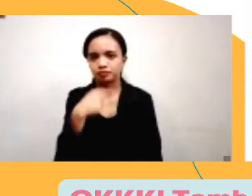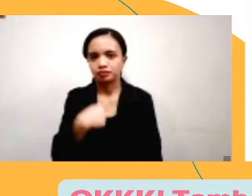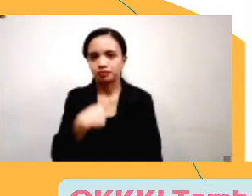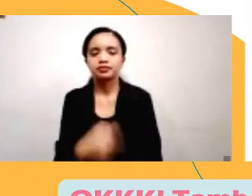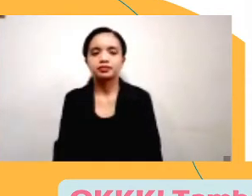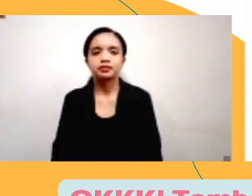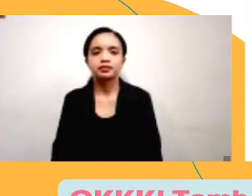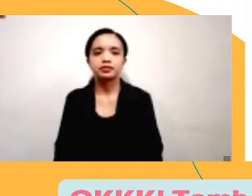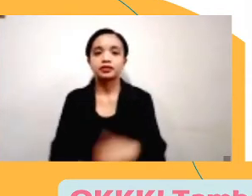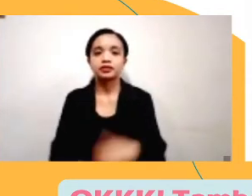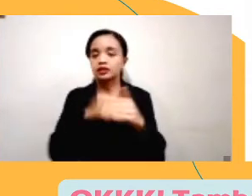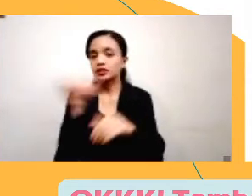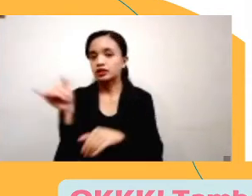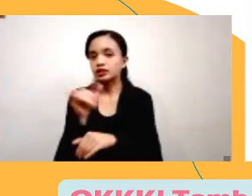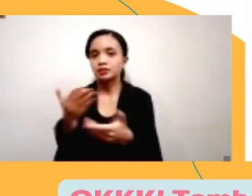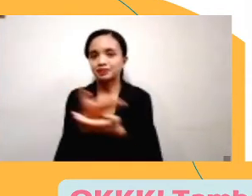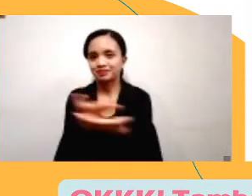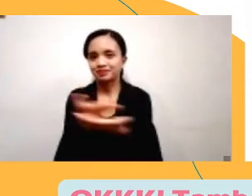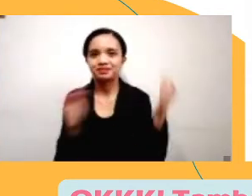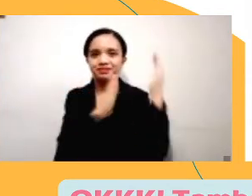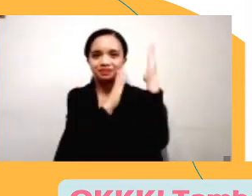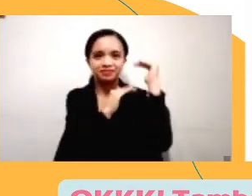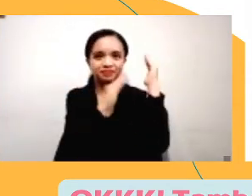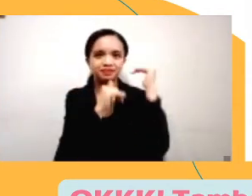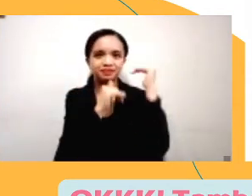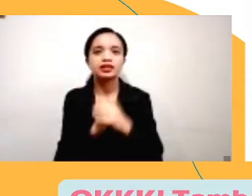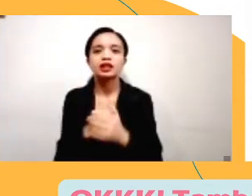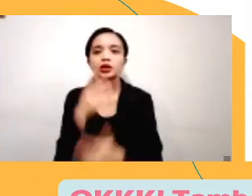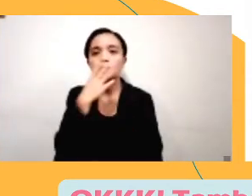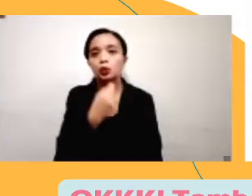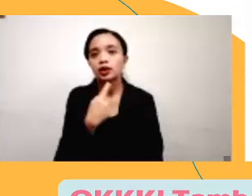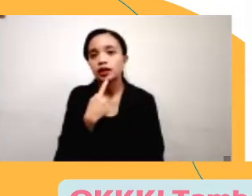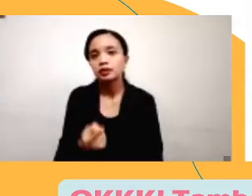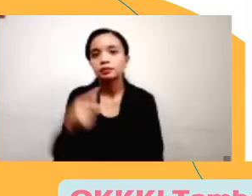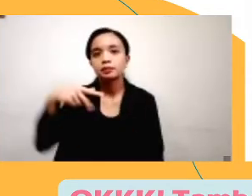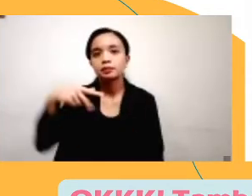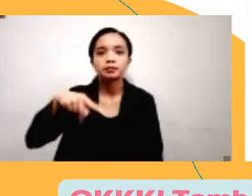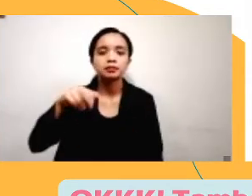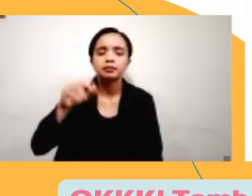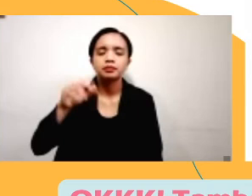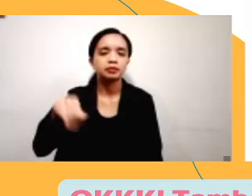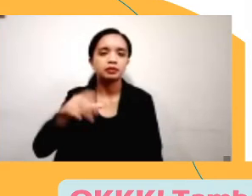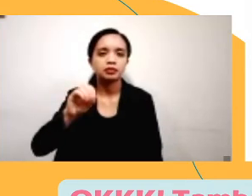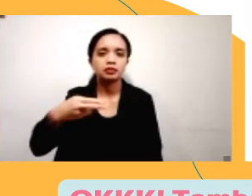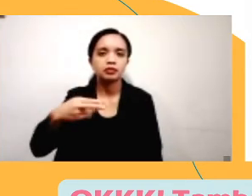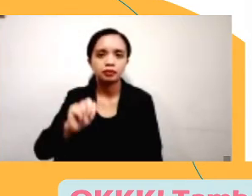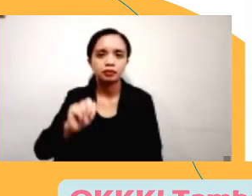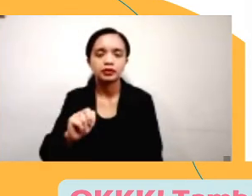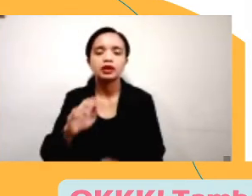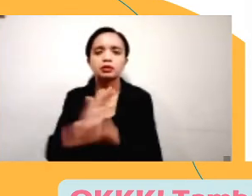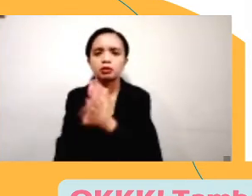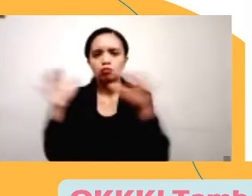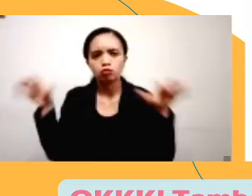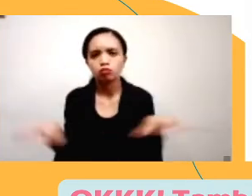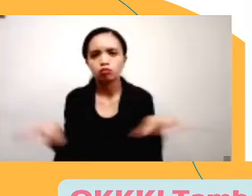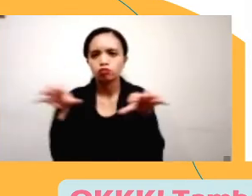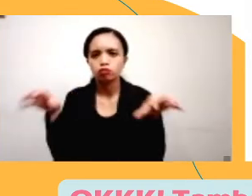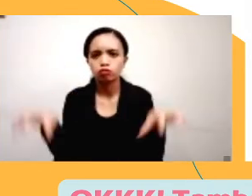that the same for you, Jay. Well, sabi naman ni Prima, ay, ni John, be productive during